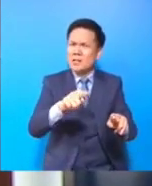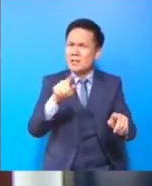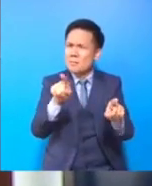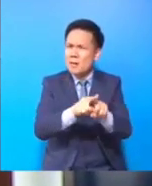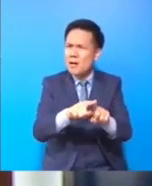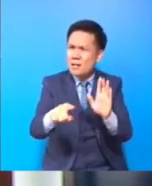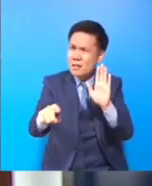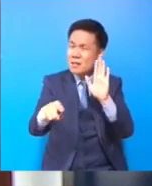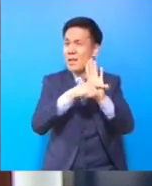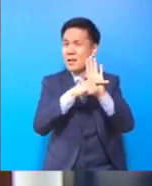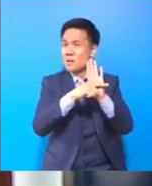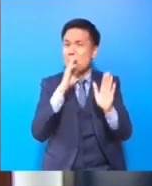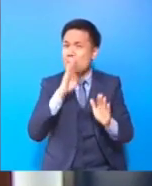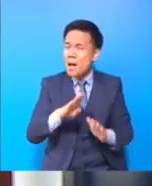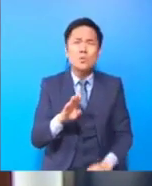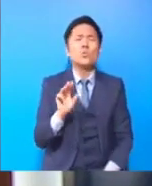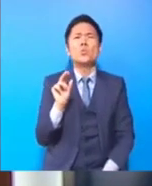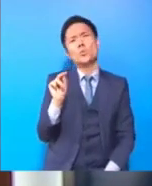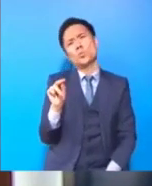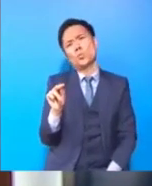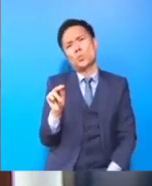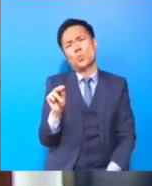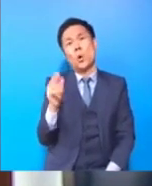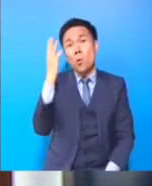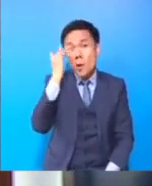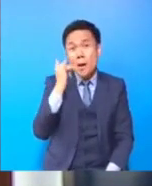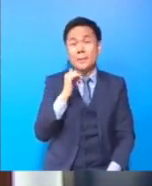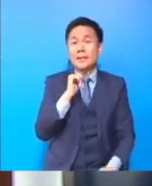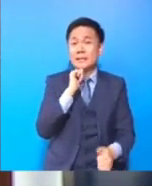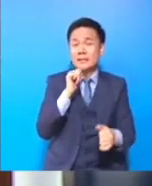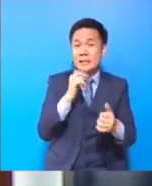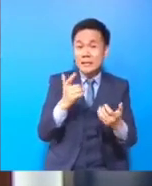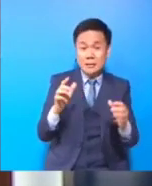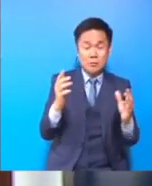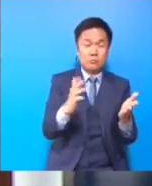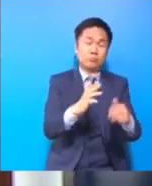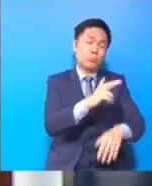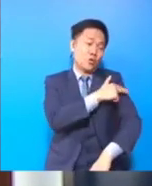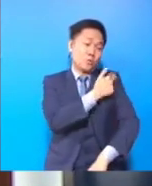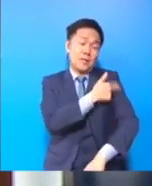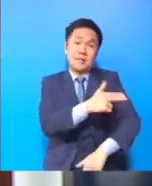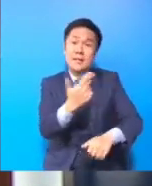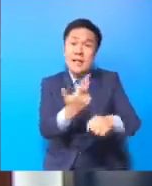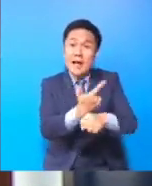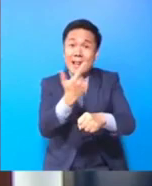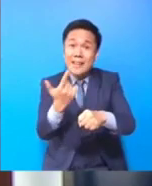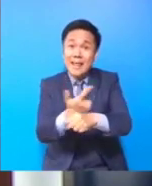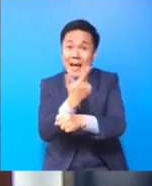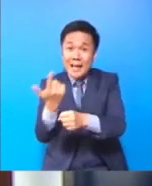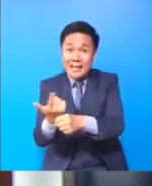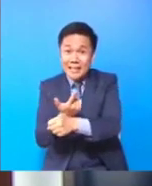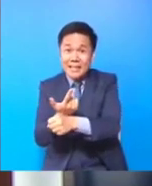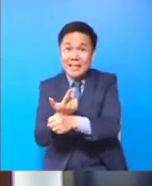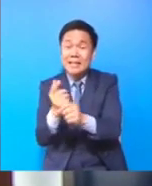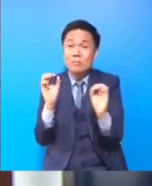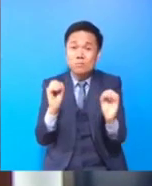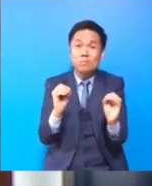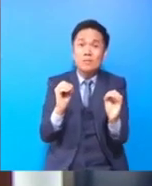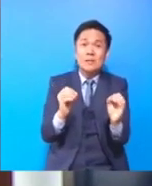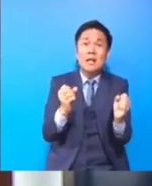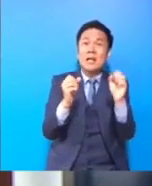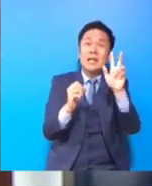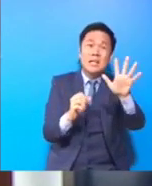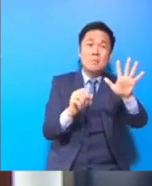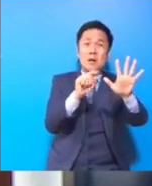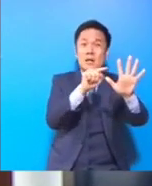bentuk negatif sebenarnya oleh sebab kekurangan Hospital siswazah latihan serta janji lambakan dokter-dokter datang